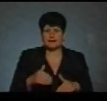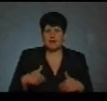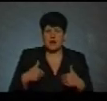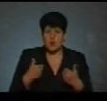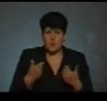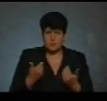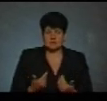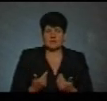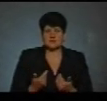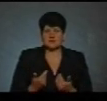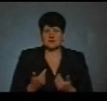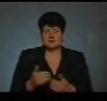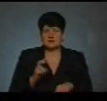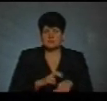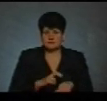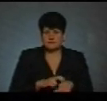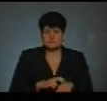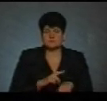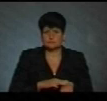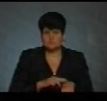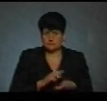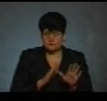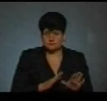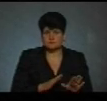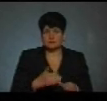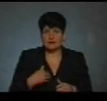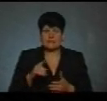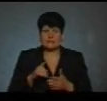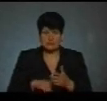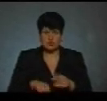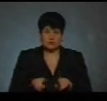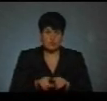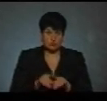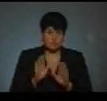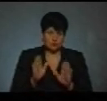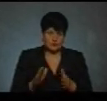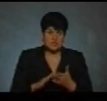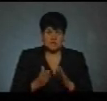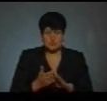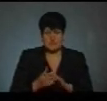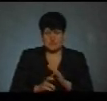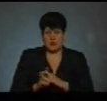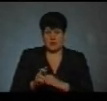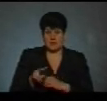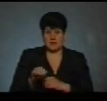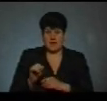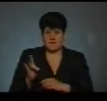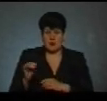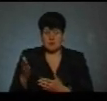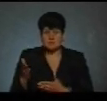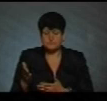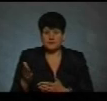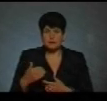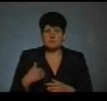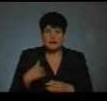рекомендацію епідеміологів і поліцейських. Ми надіялися, що така саме буде ситуація в лаврі. Зрозуміло, що ми